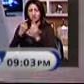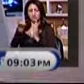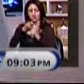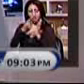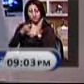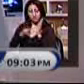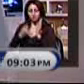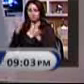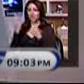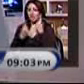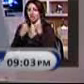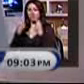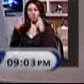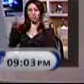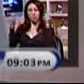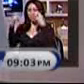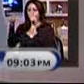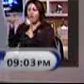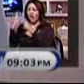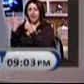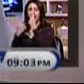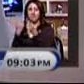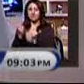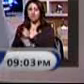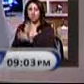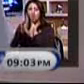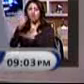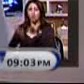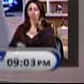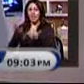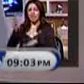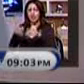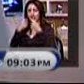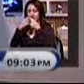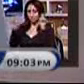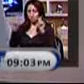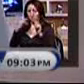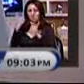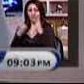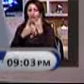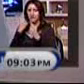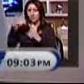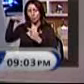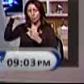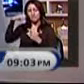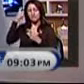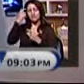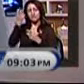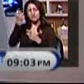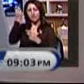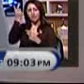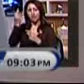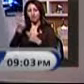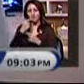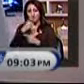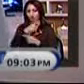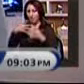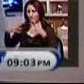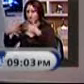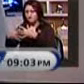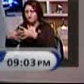والعداله وغيرها من الصحف. هل ترى ان اختياره هو هو اختيار لعنصر انه ينتمي